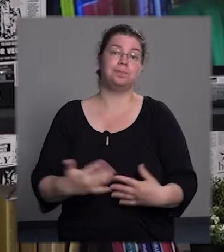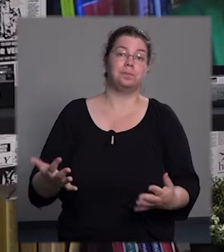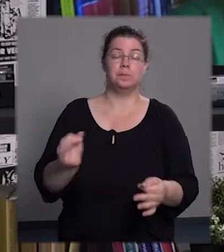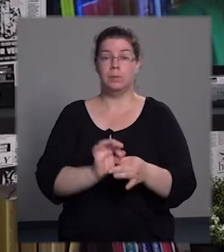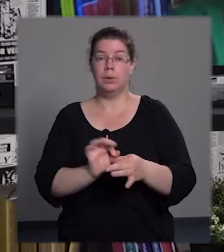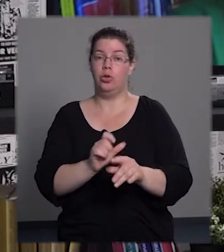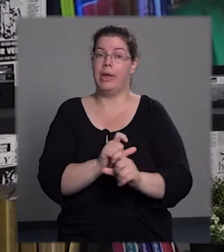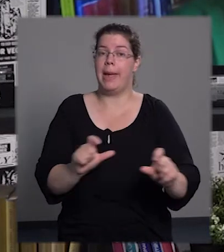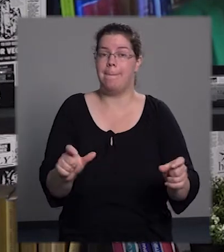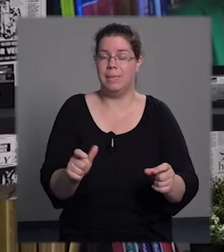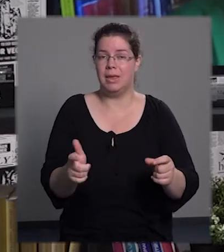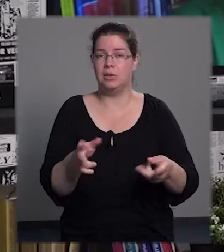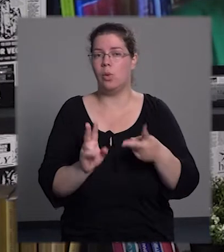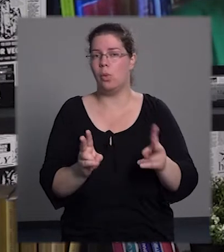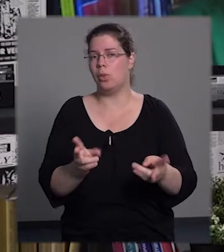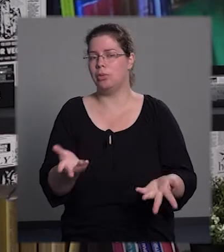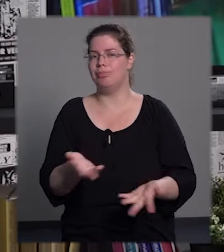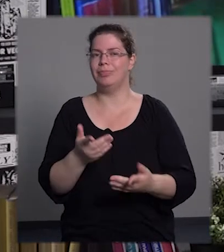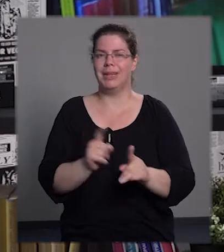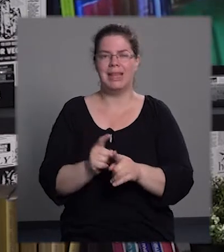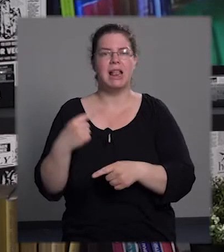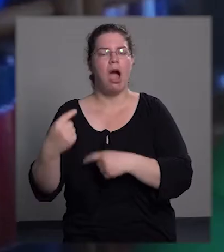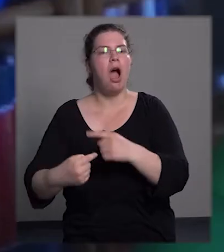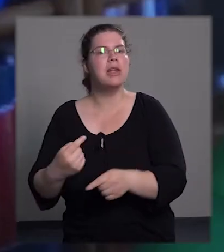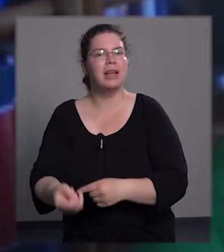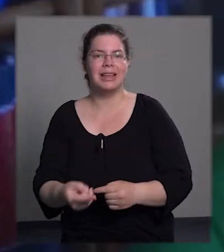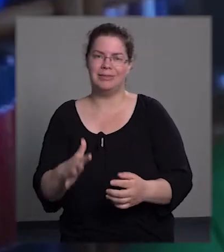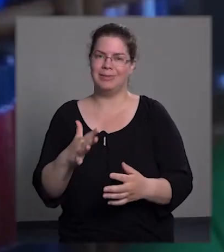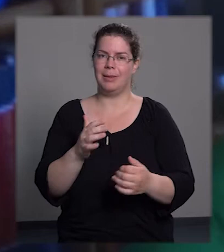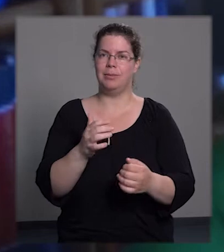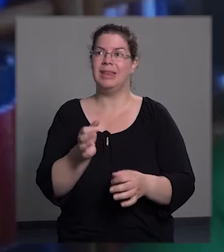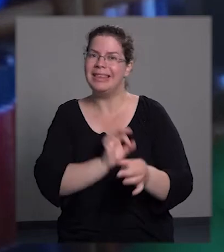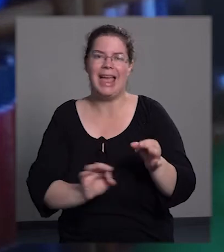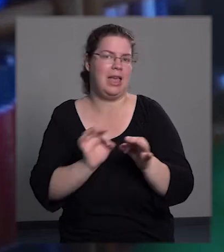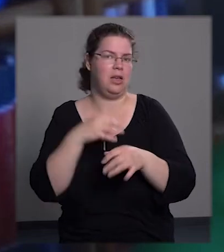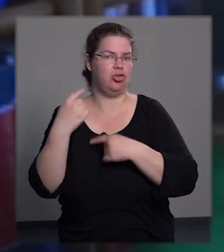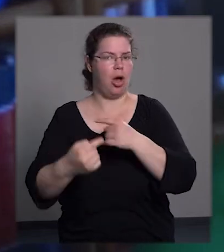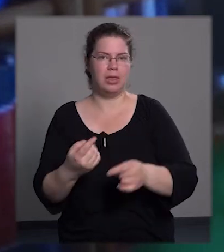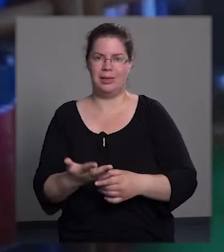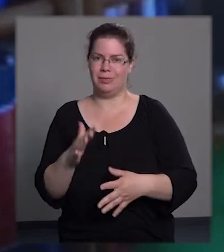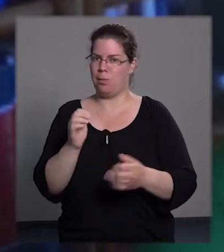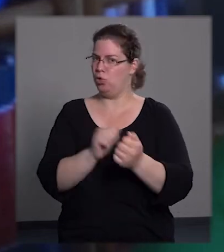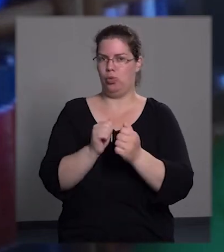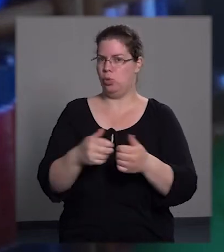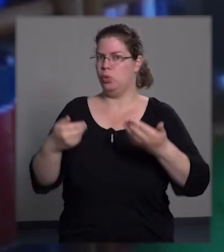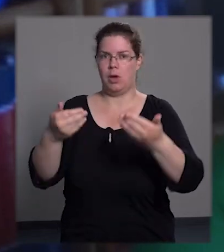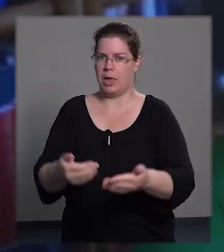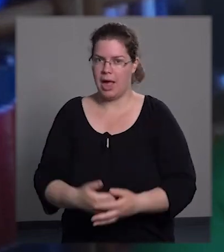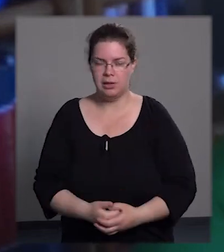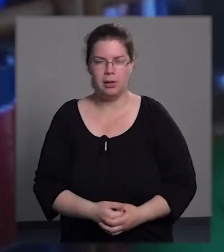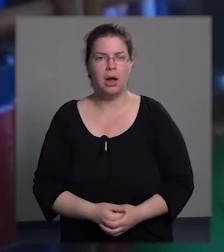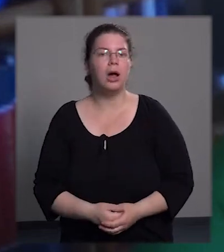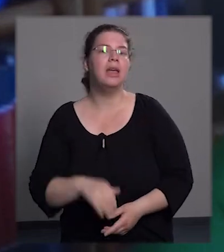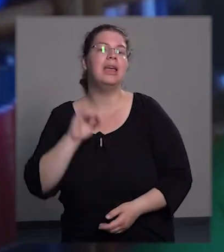emiatt, hogy azért ilyen hagyatékokat nem sűrűn, teljes hagyatékokat nem sűrűn ajánlanak föl,